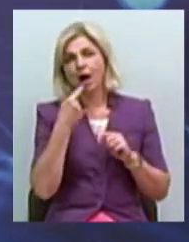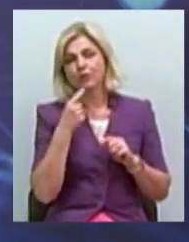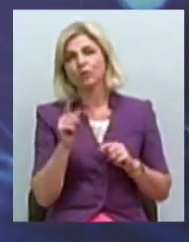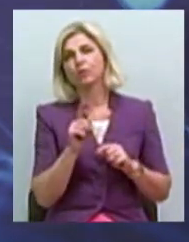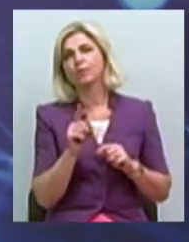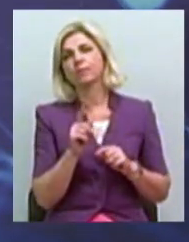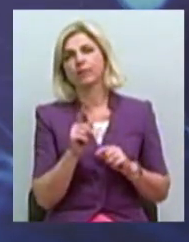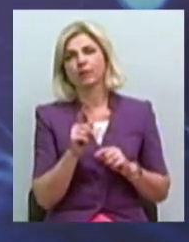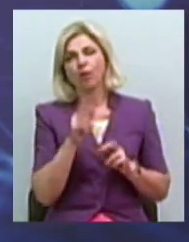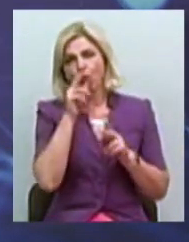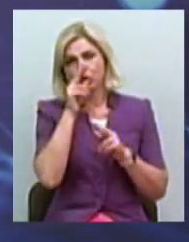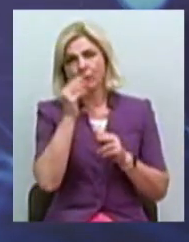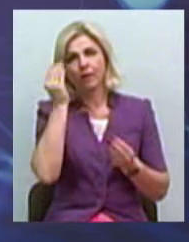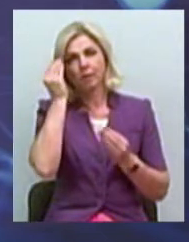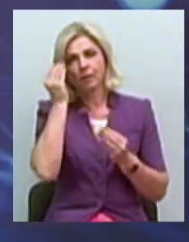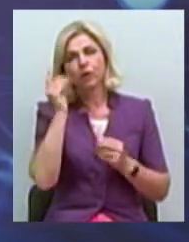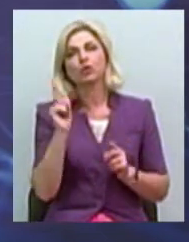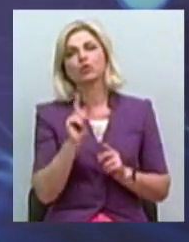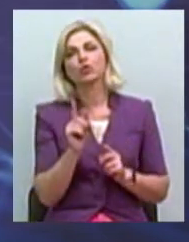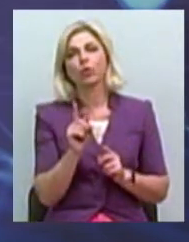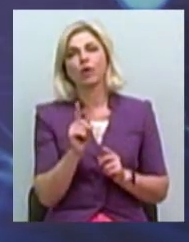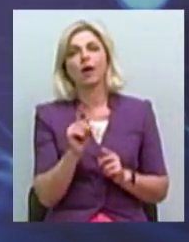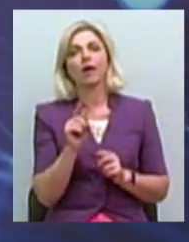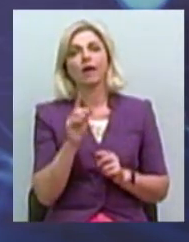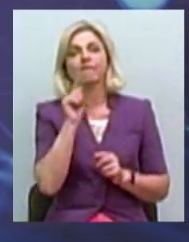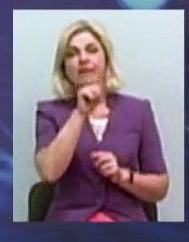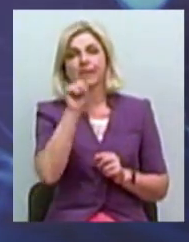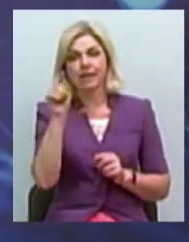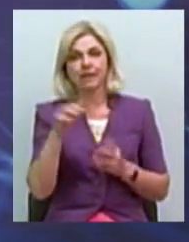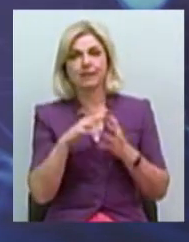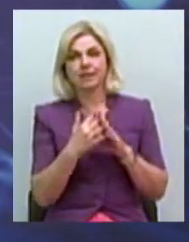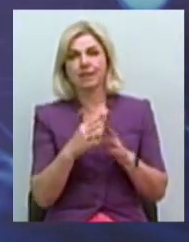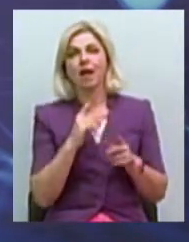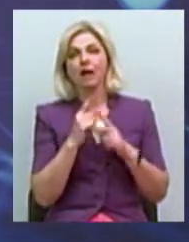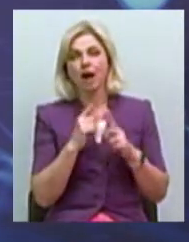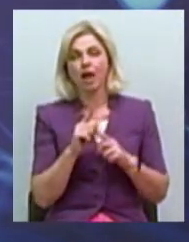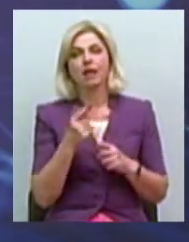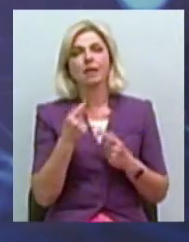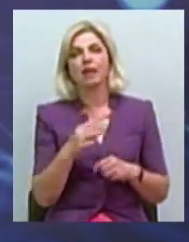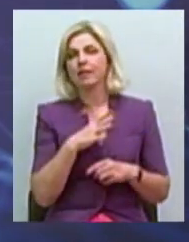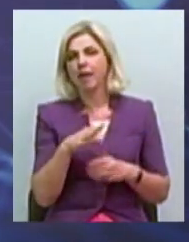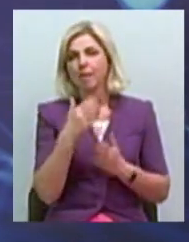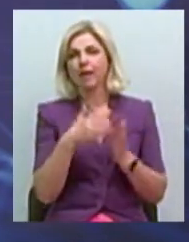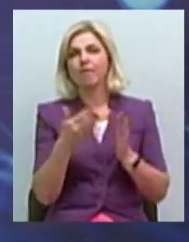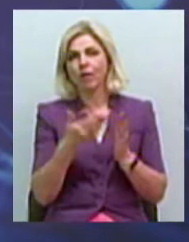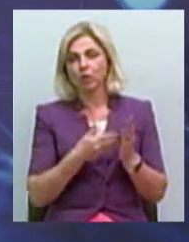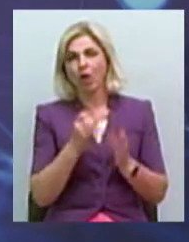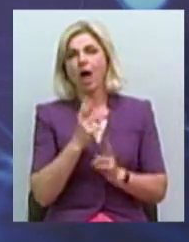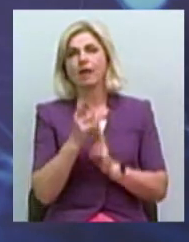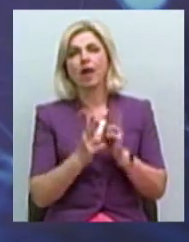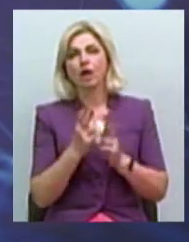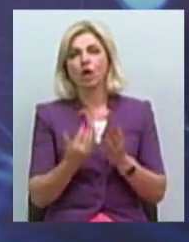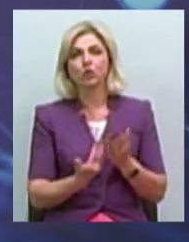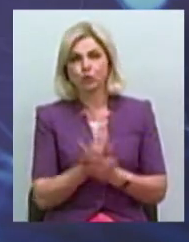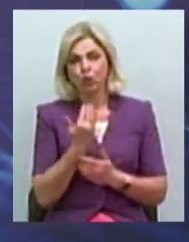Кажуть хибні думки, що в тих сільських радах, які були не ліквідовані, а реорганізовані,